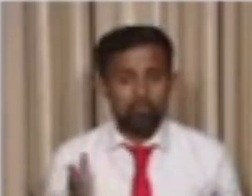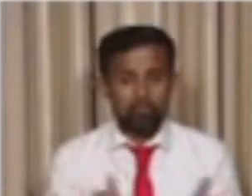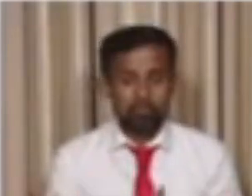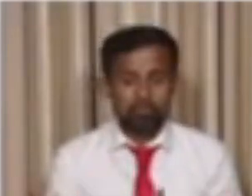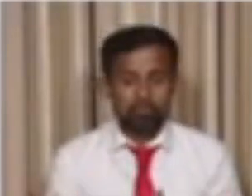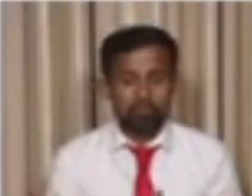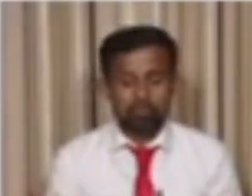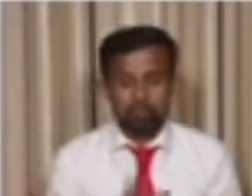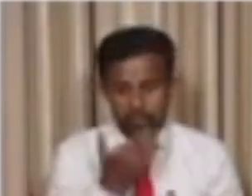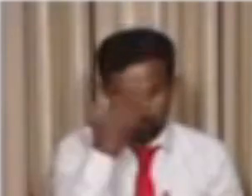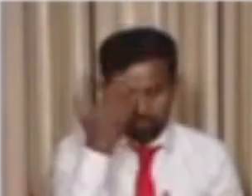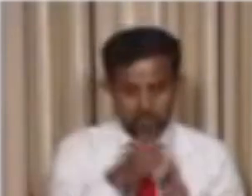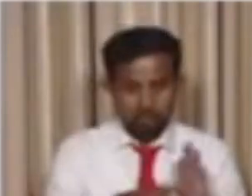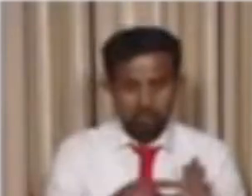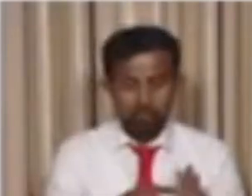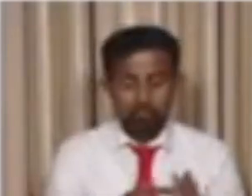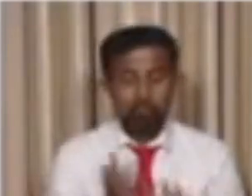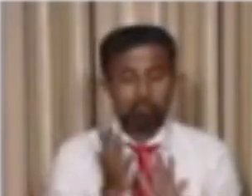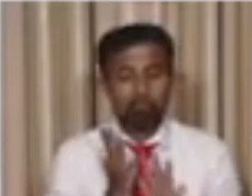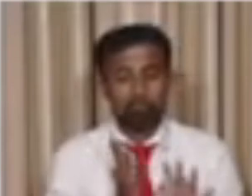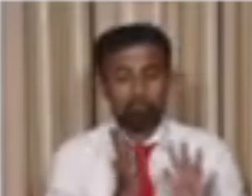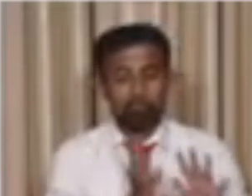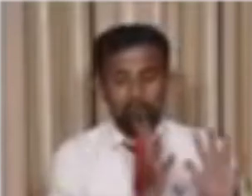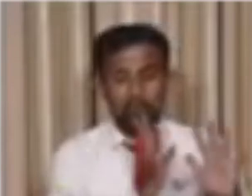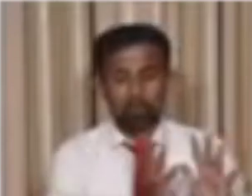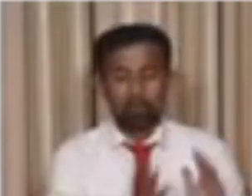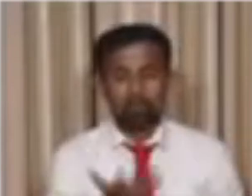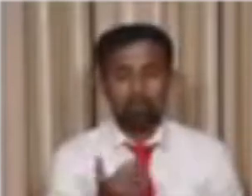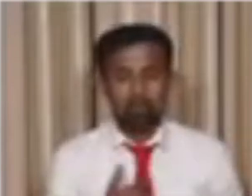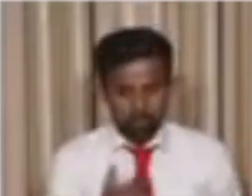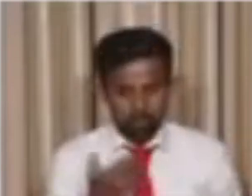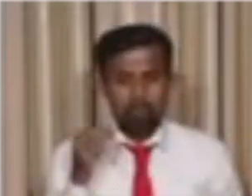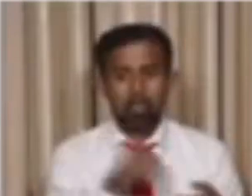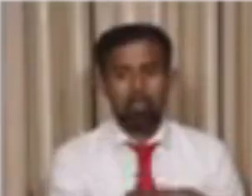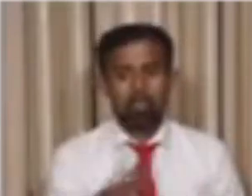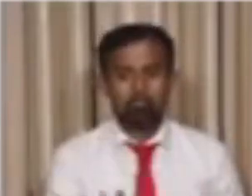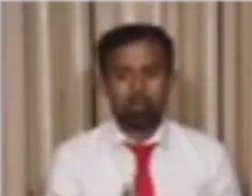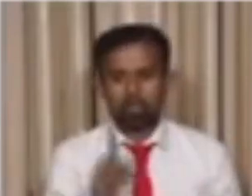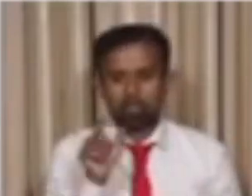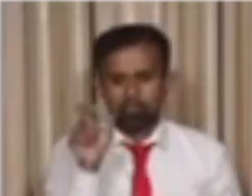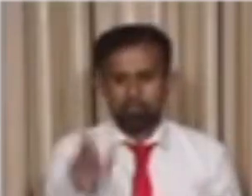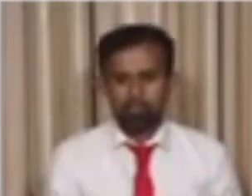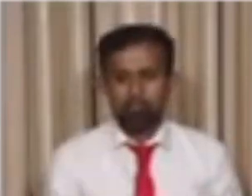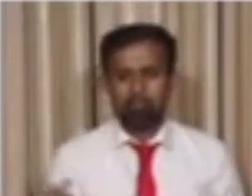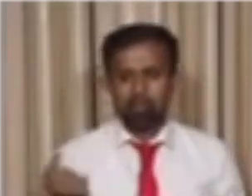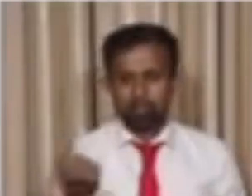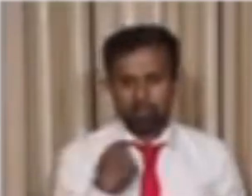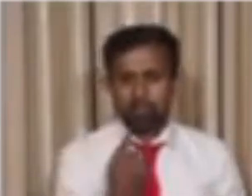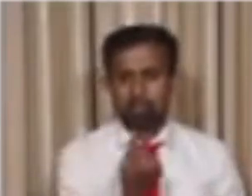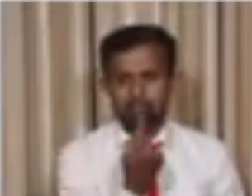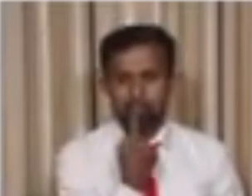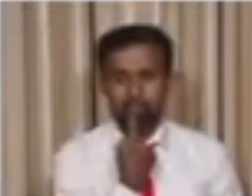ப்ரொசஷன் One individual walked up to me and asked me, at least